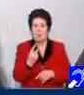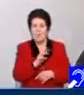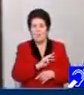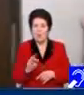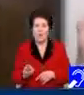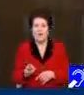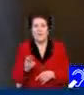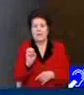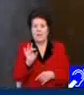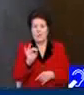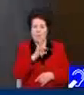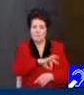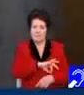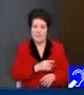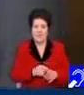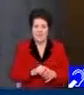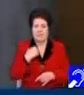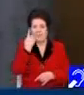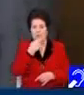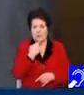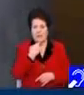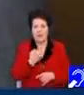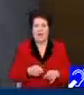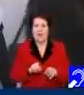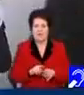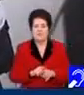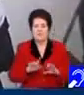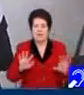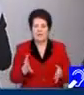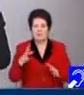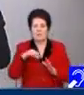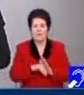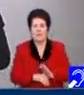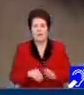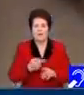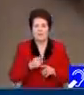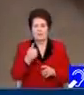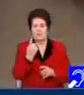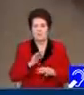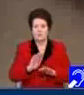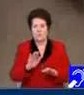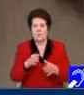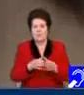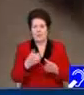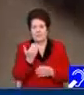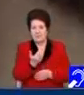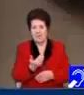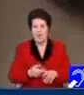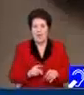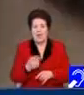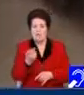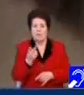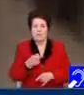euro, bani europeni, spre afaceri personale. În același caz este implicat și un coleg de partid al premierului. Amândoi